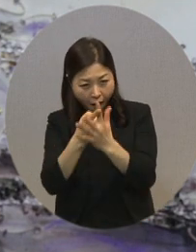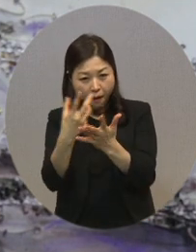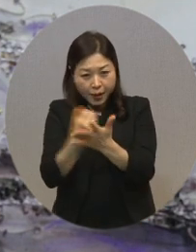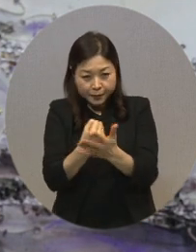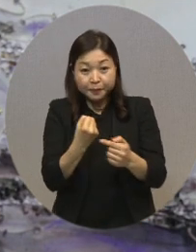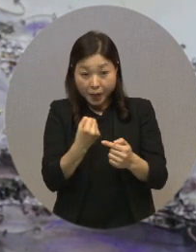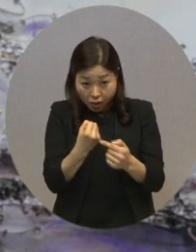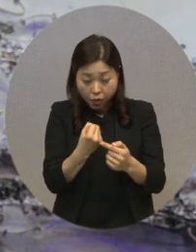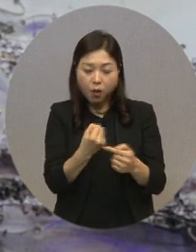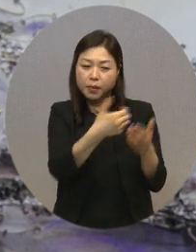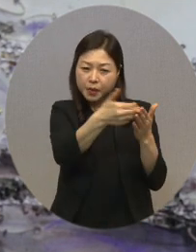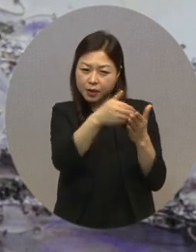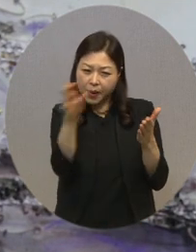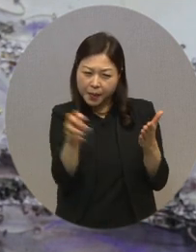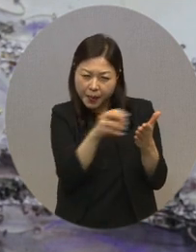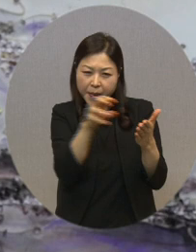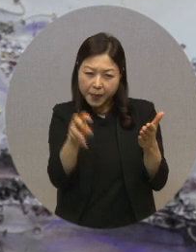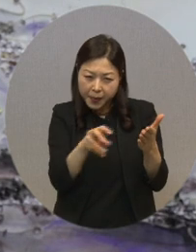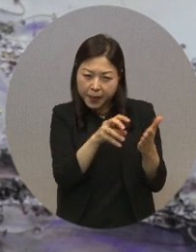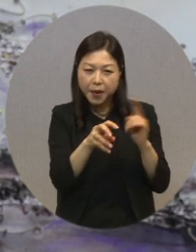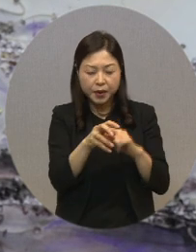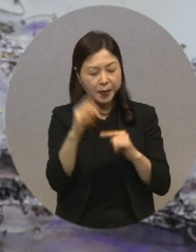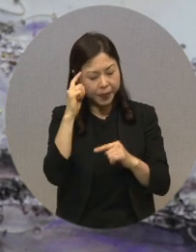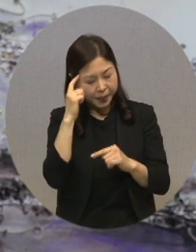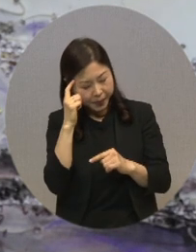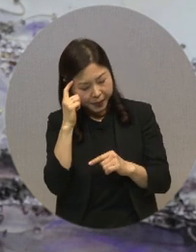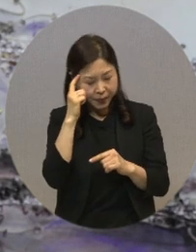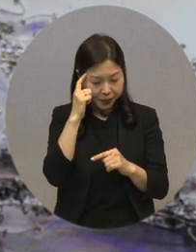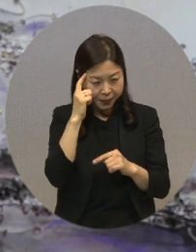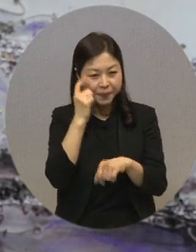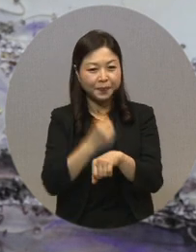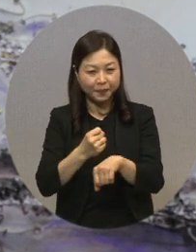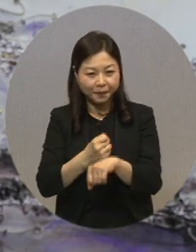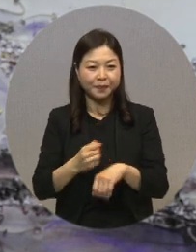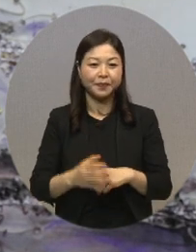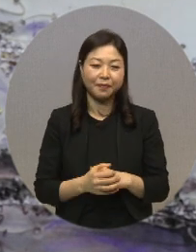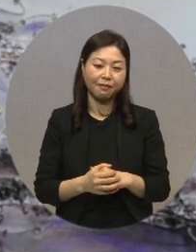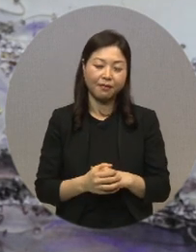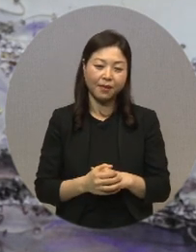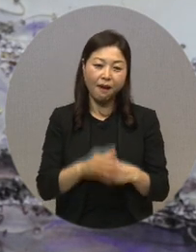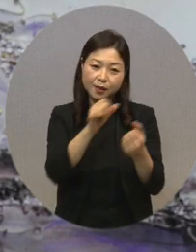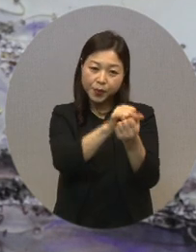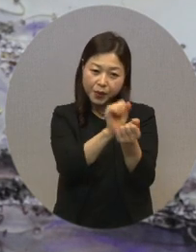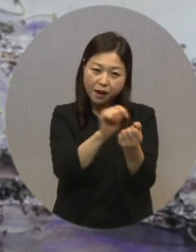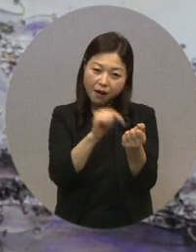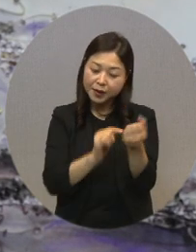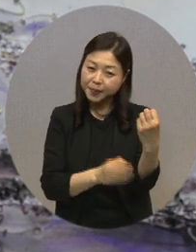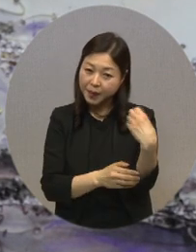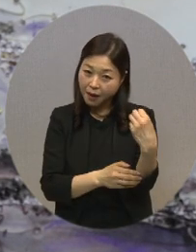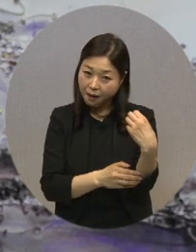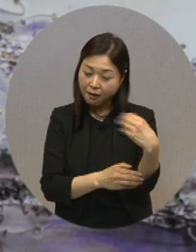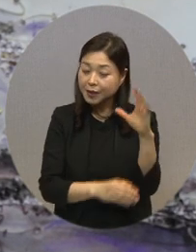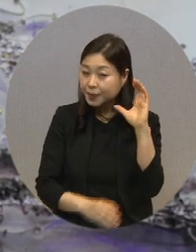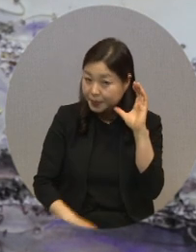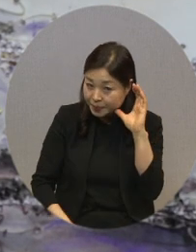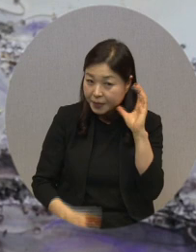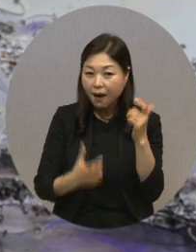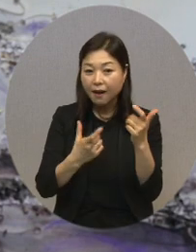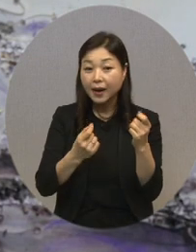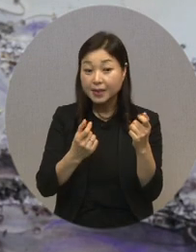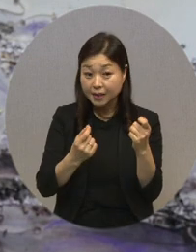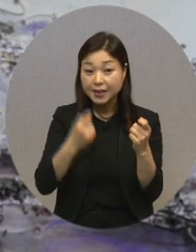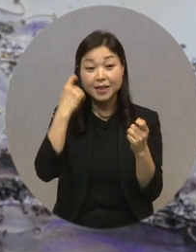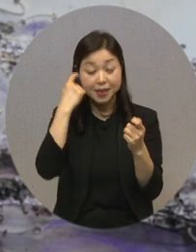그것을 작품으로 풀어내기 위해 고대합니다. 어떤 작품은 갱조개가 하는 이야기에 귀를 기울이는